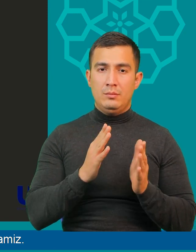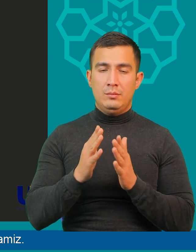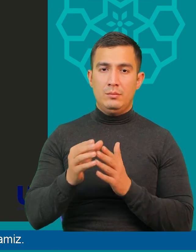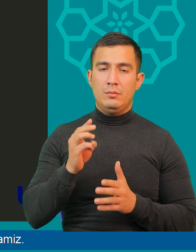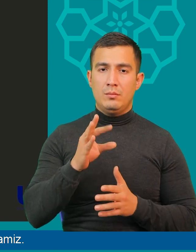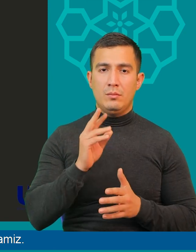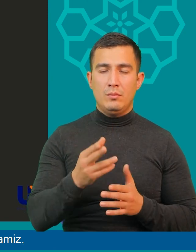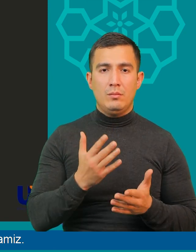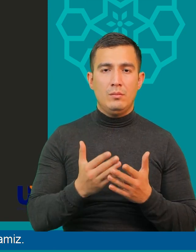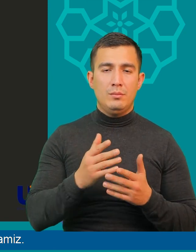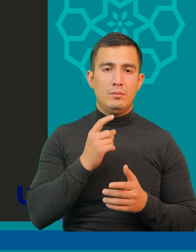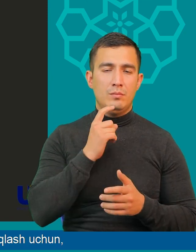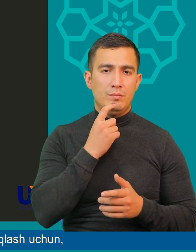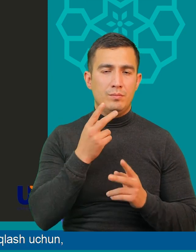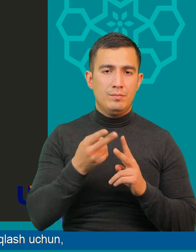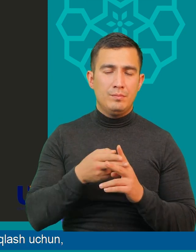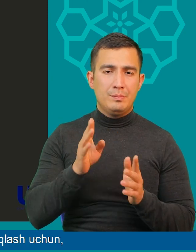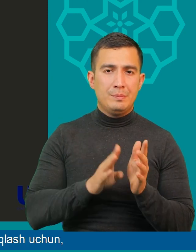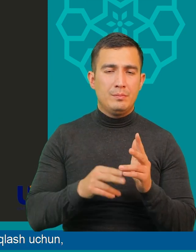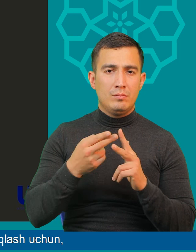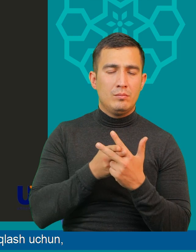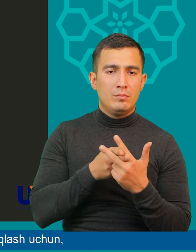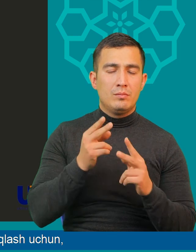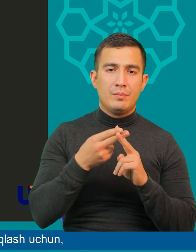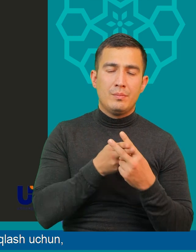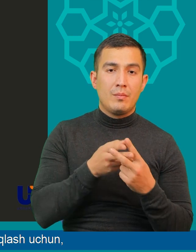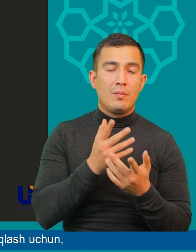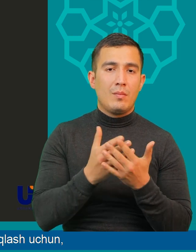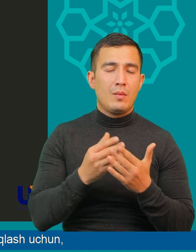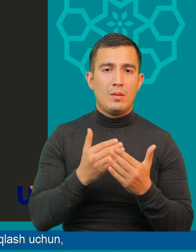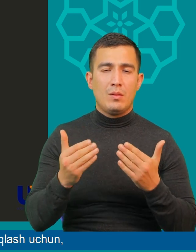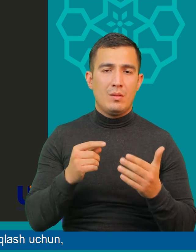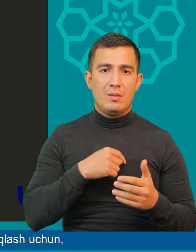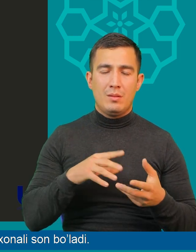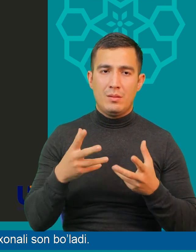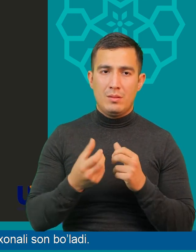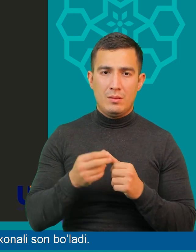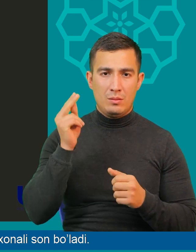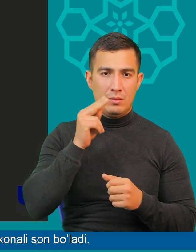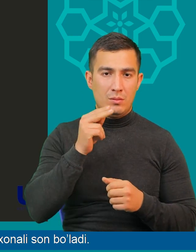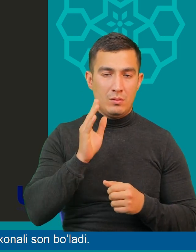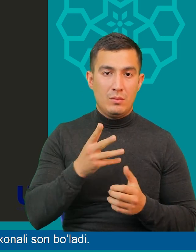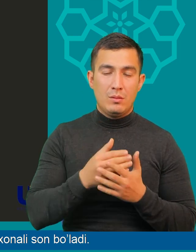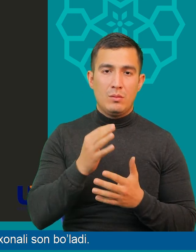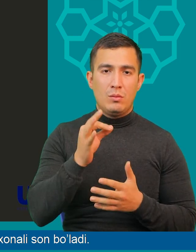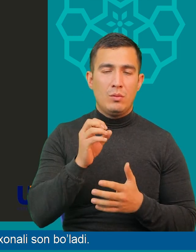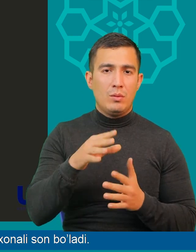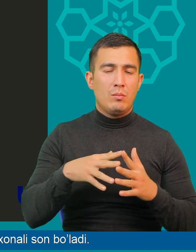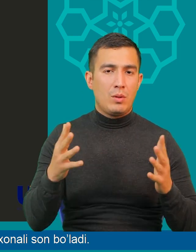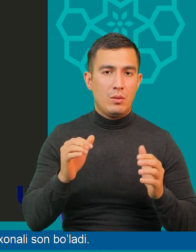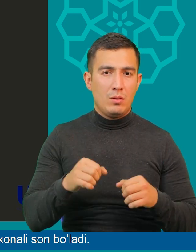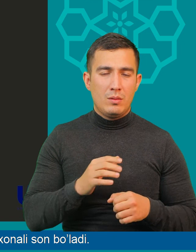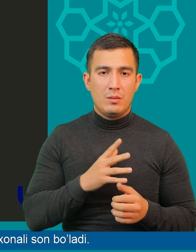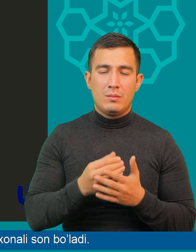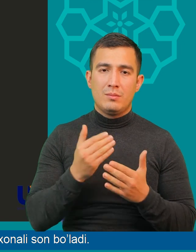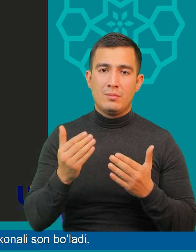tog' ekanligini aniqlab chiqamiz. If operatorini ishlatgan holda necha xonaligini aniqlash uchun 0 dan katta bo'lsin son